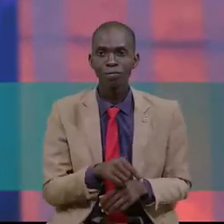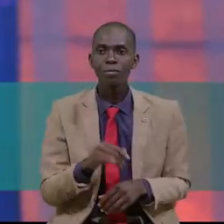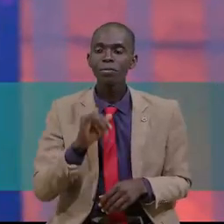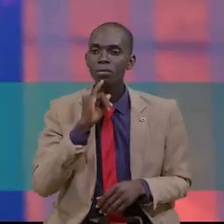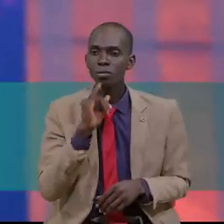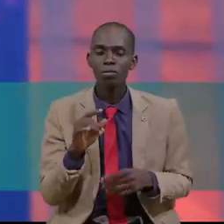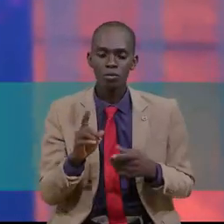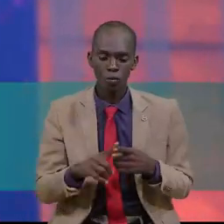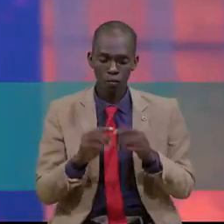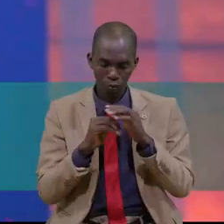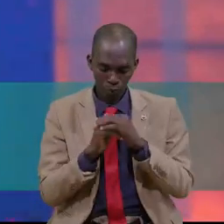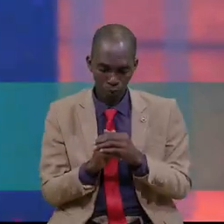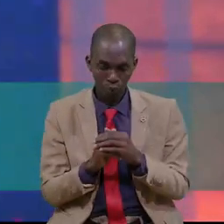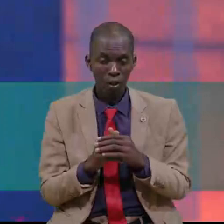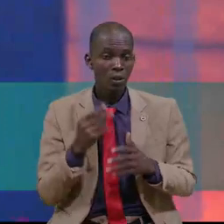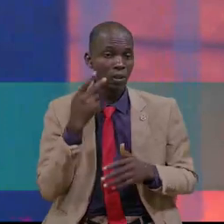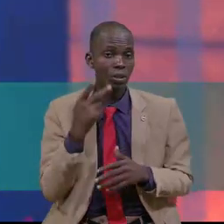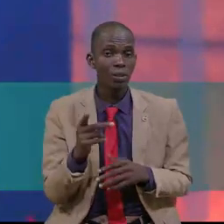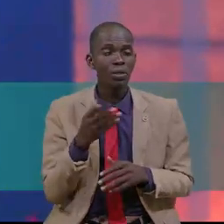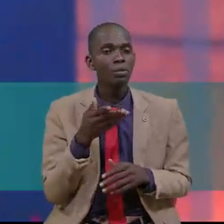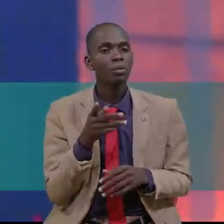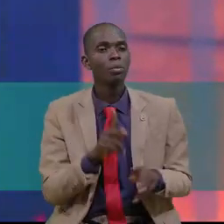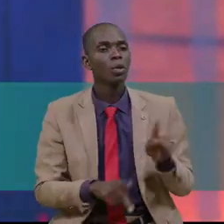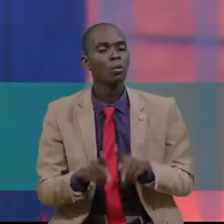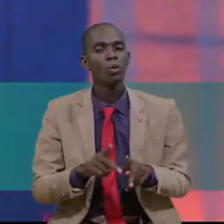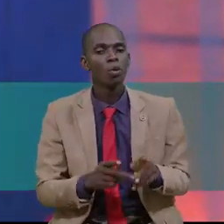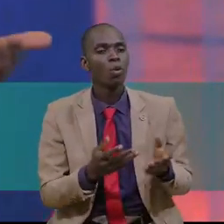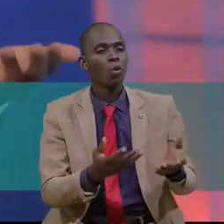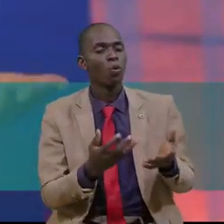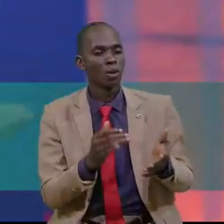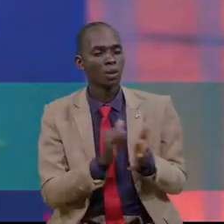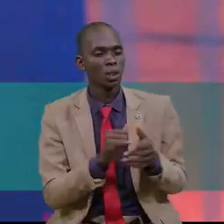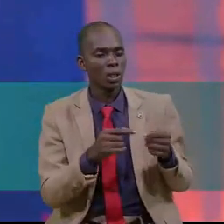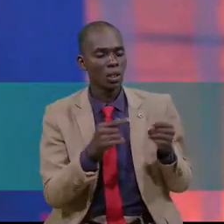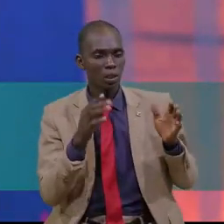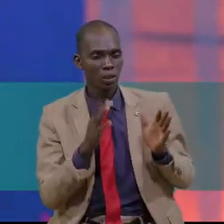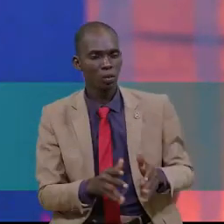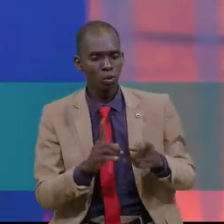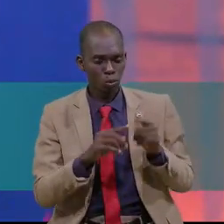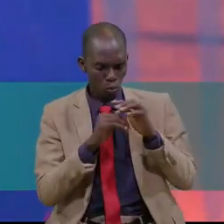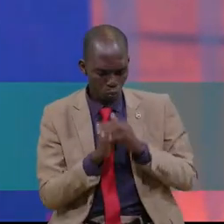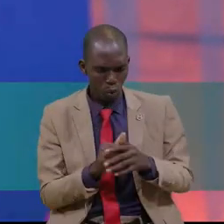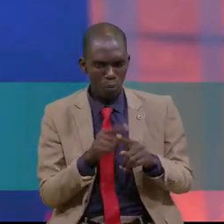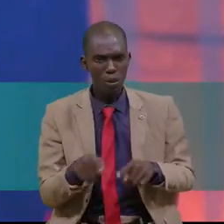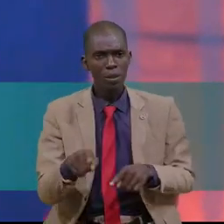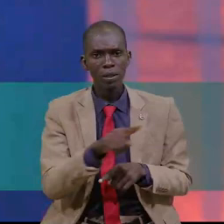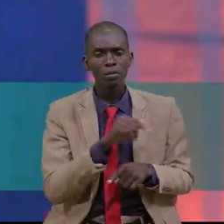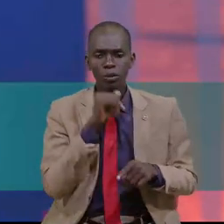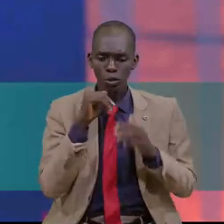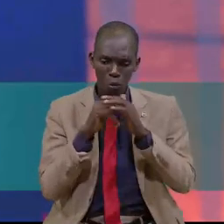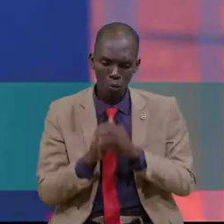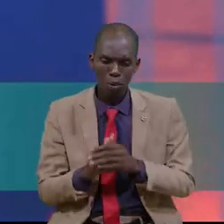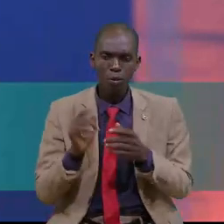Et ton genou doit fléchir d'abord. Il y a des gens, ils veulent que tel ennemi fléchisse. Eux-mêmes ne fléchissent